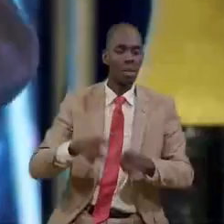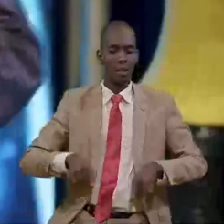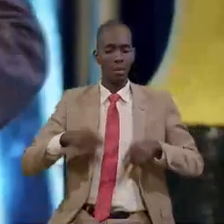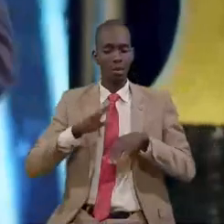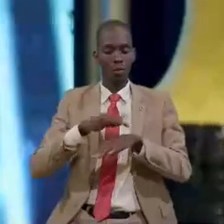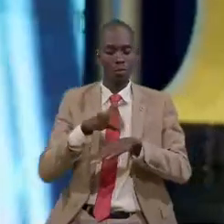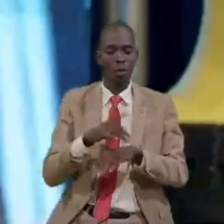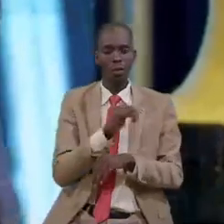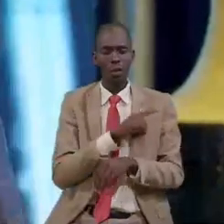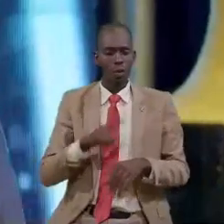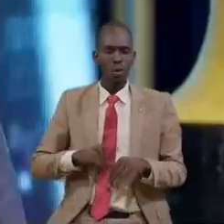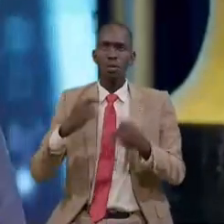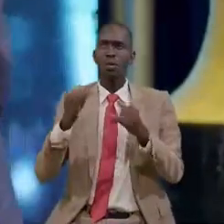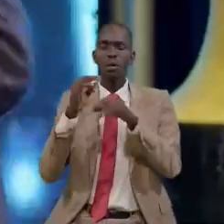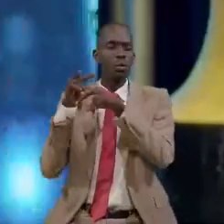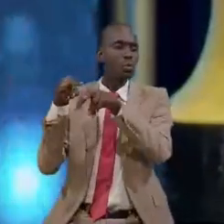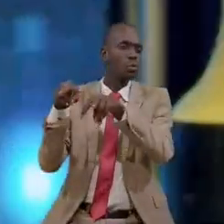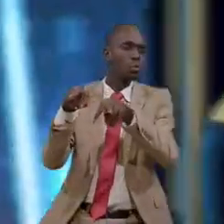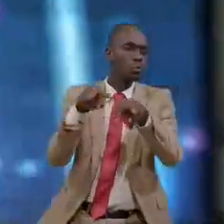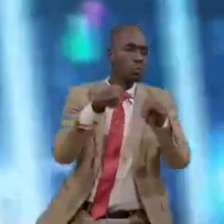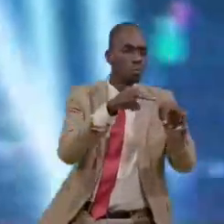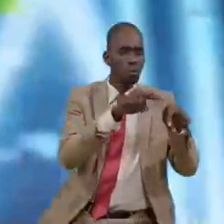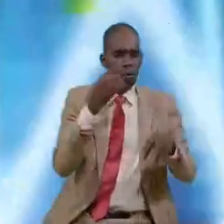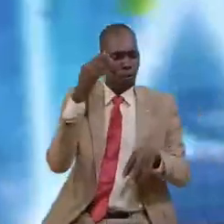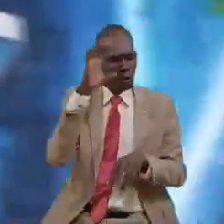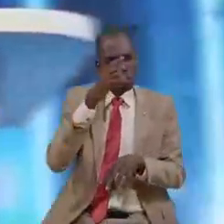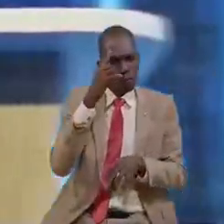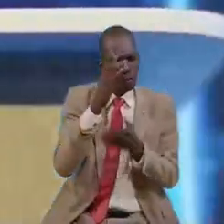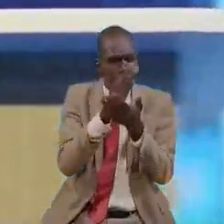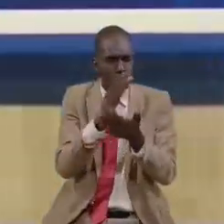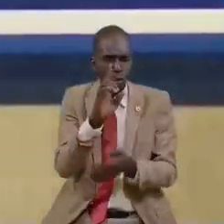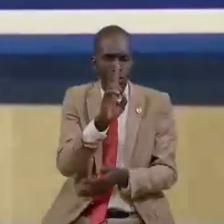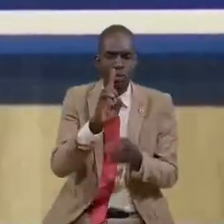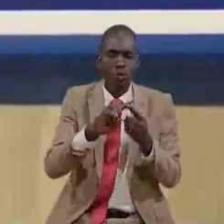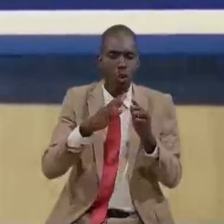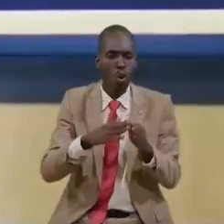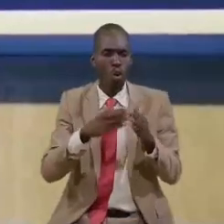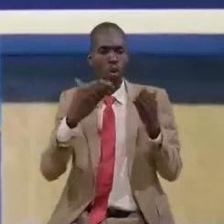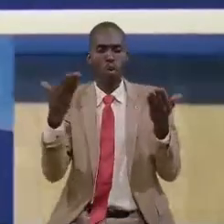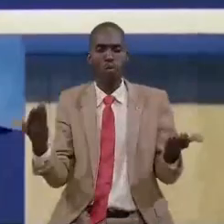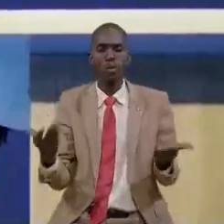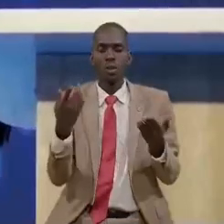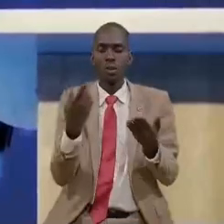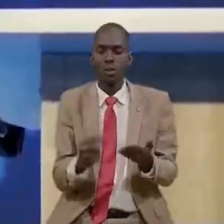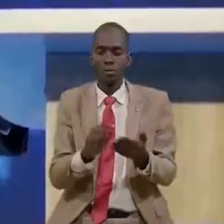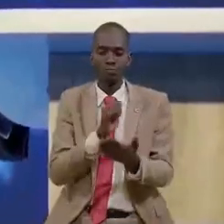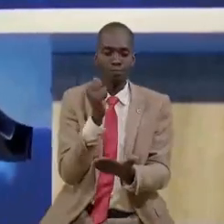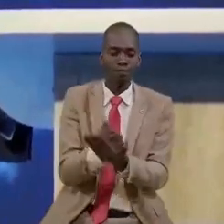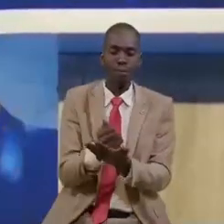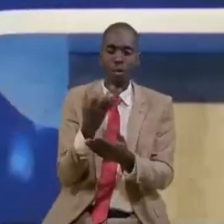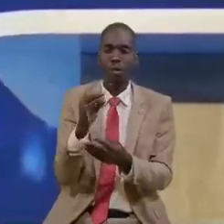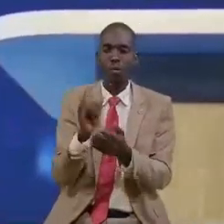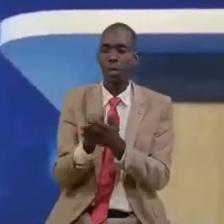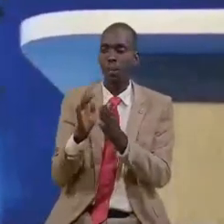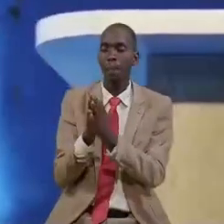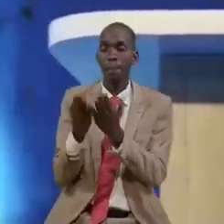cherché tout l'univers, quelqu'un qui peut t'ouvrir les sceaux, briser les